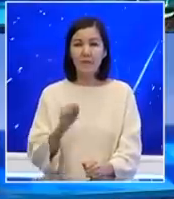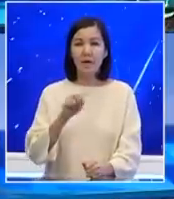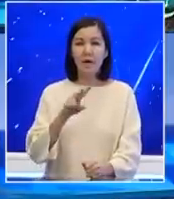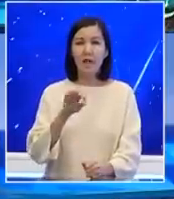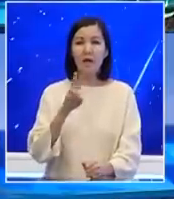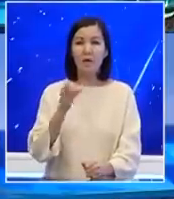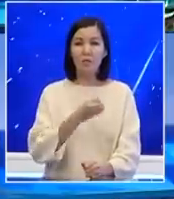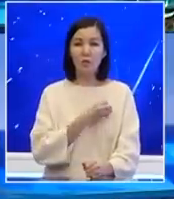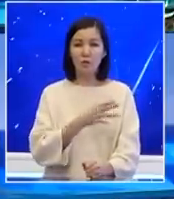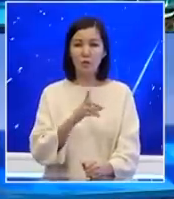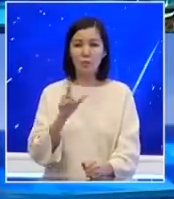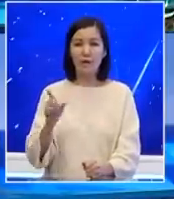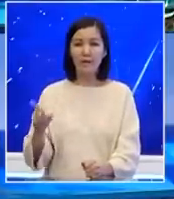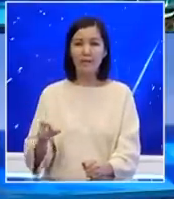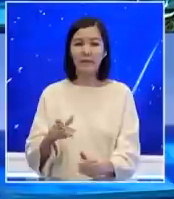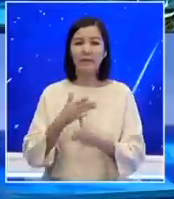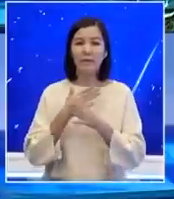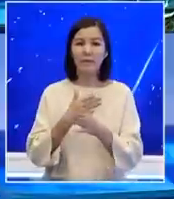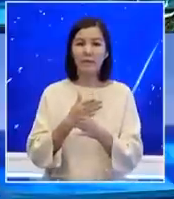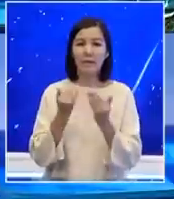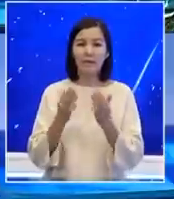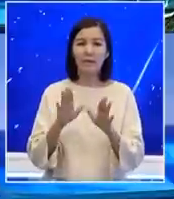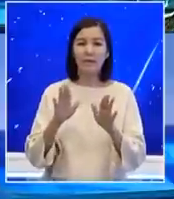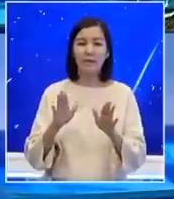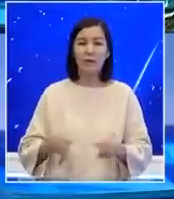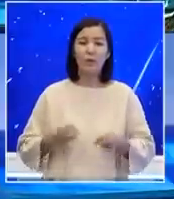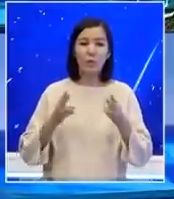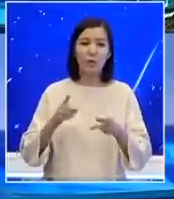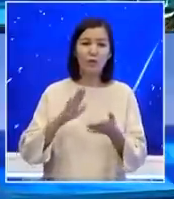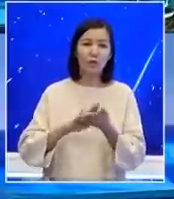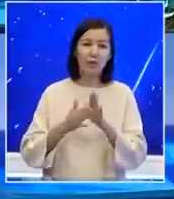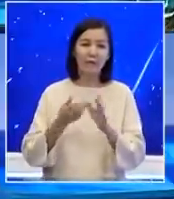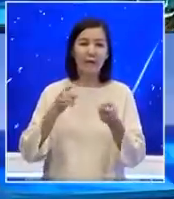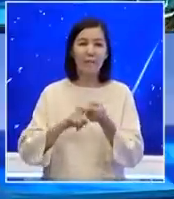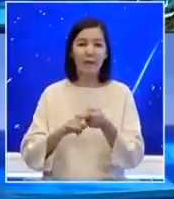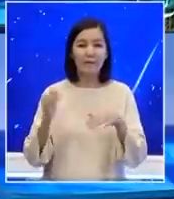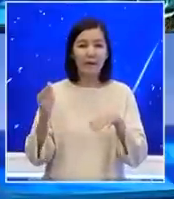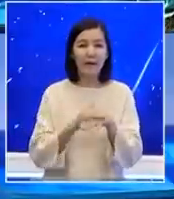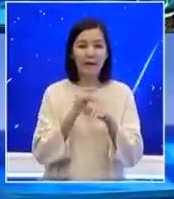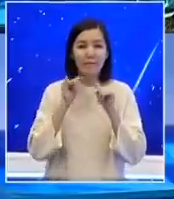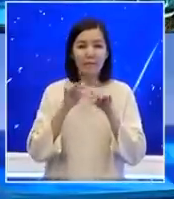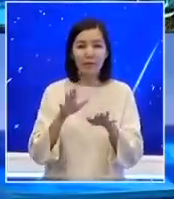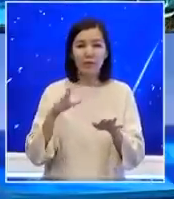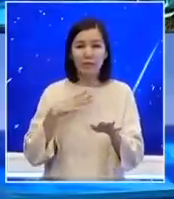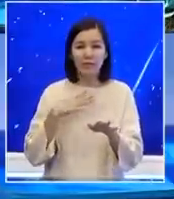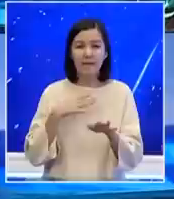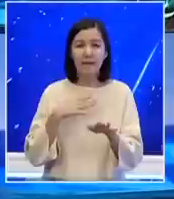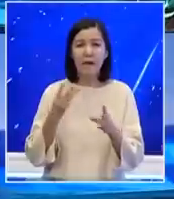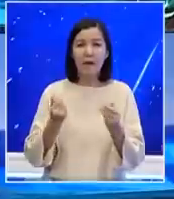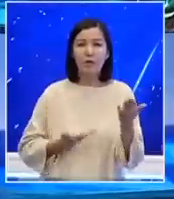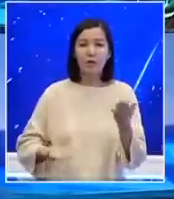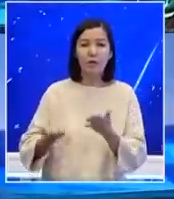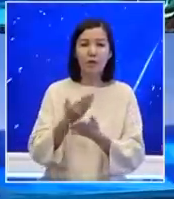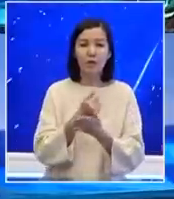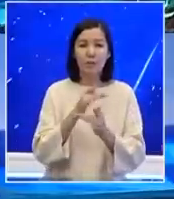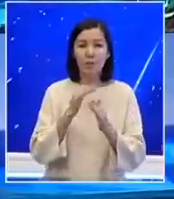Алакөлдік атымдай жомарттар жерлестеріне жәрдемдесті. Қазіргі төтенше жағдайда қайырымды іс жасады. Қалталы азаматтар ортадан қаржы шығарып, көп